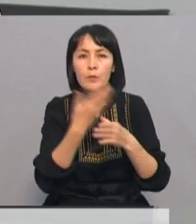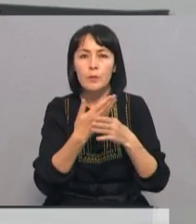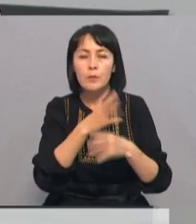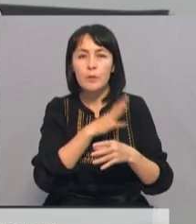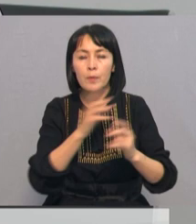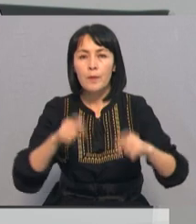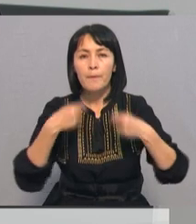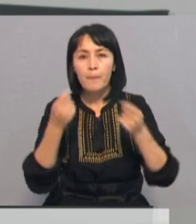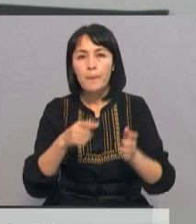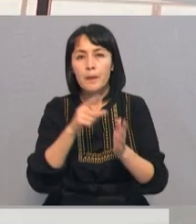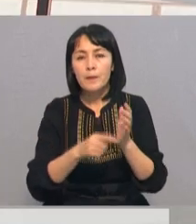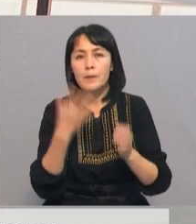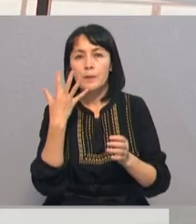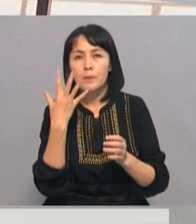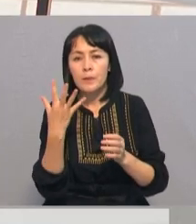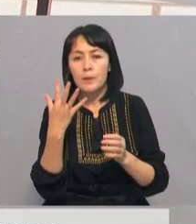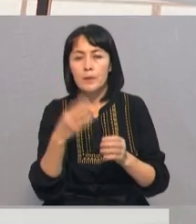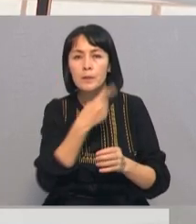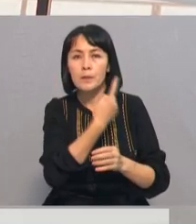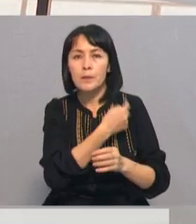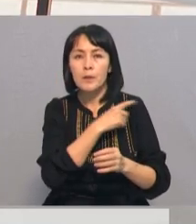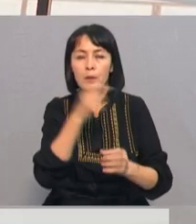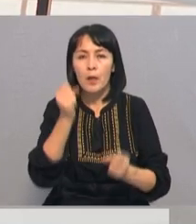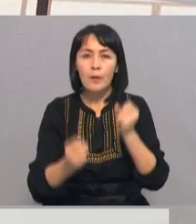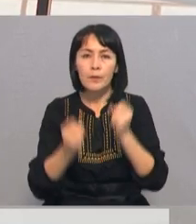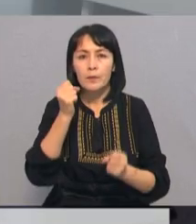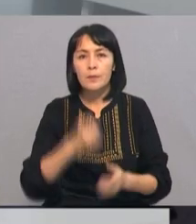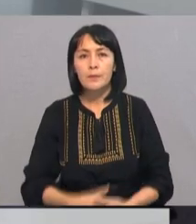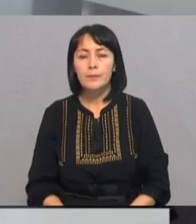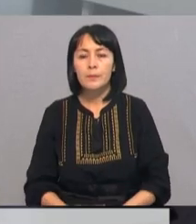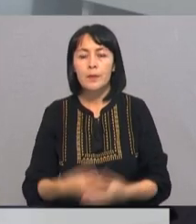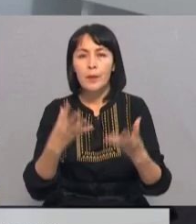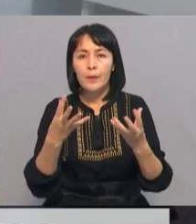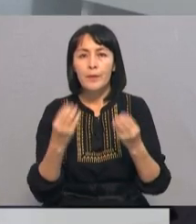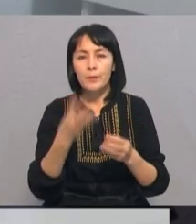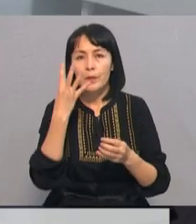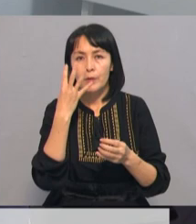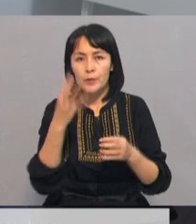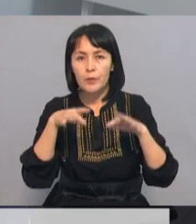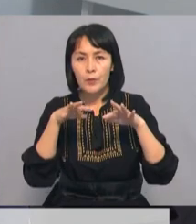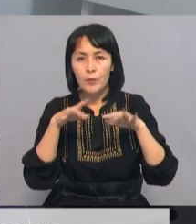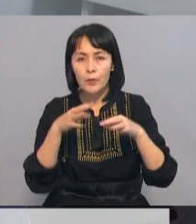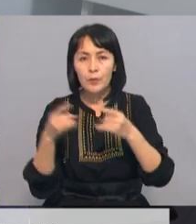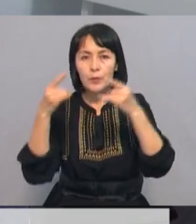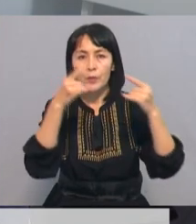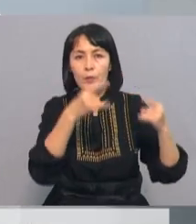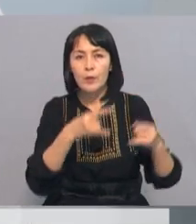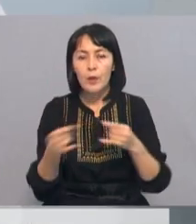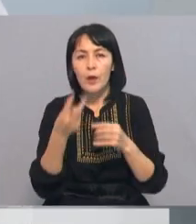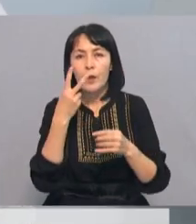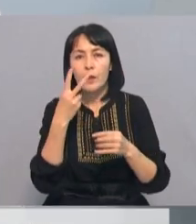было выдано 75 единиц санитарного автотранспорта. Приобретены 4 компьютерных томографа,